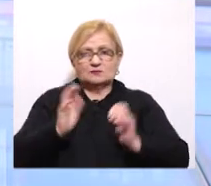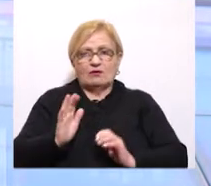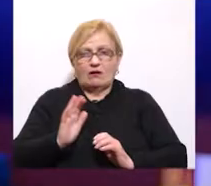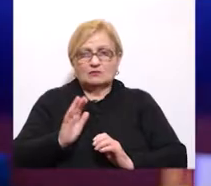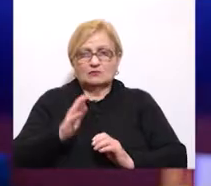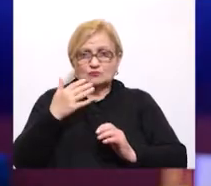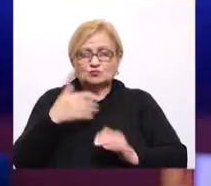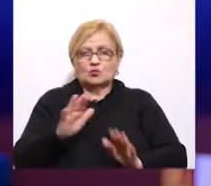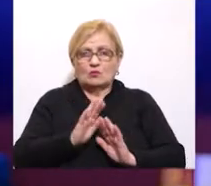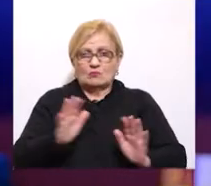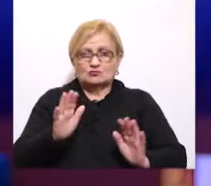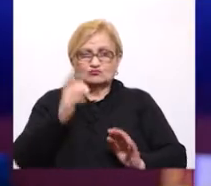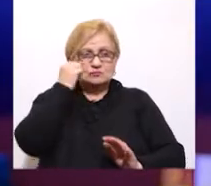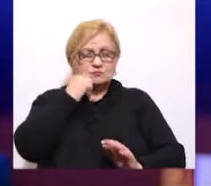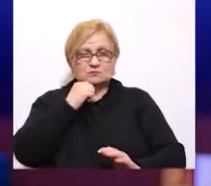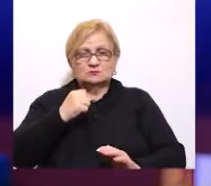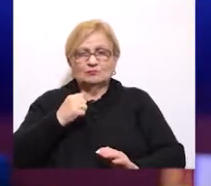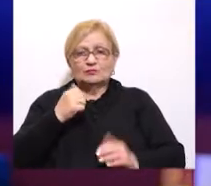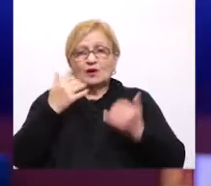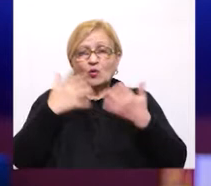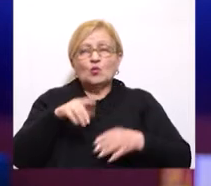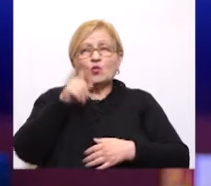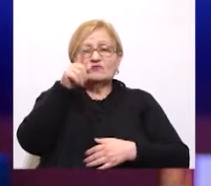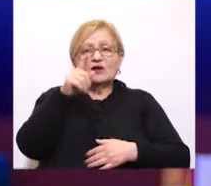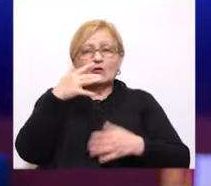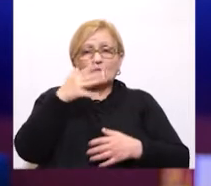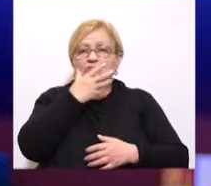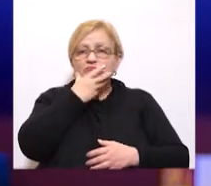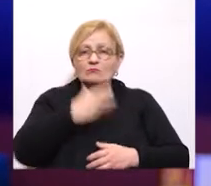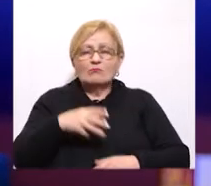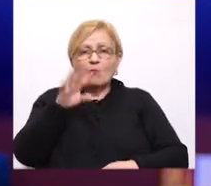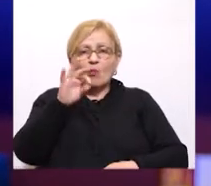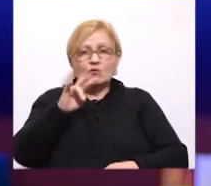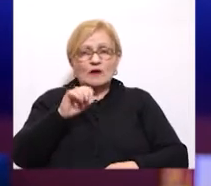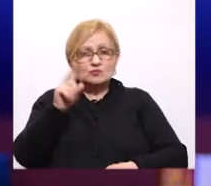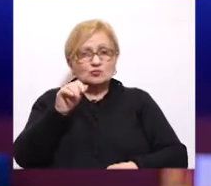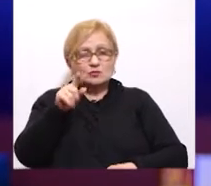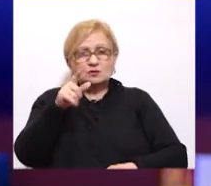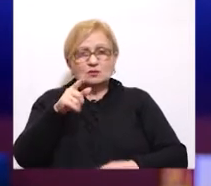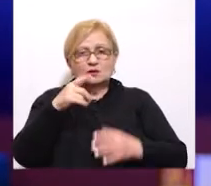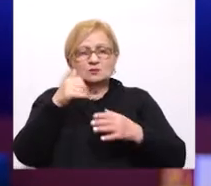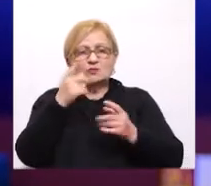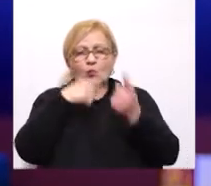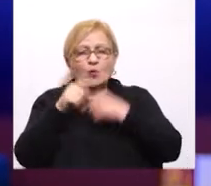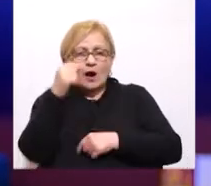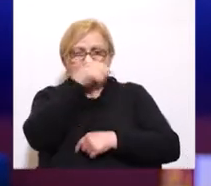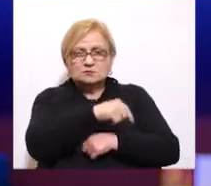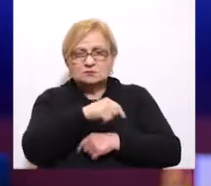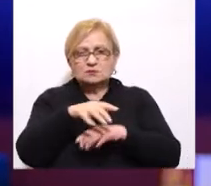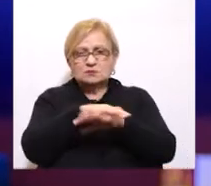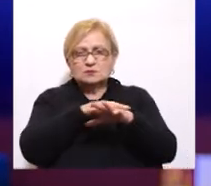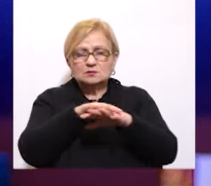დაარღვევს. რადგან მონაზონს აღარ აქვს უფლება ერში იცხოვროს, იშრომოს და მით